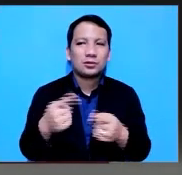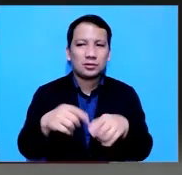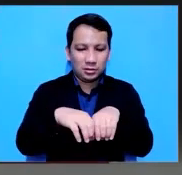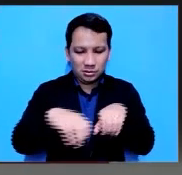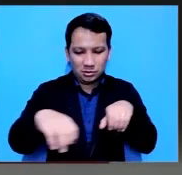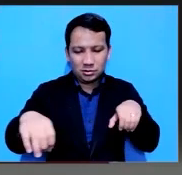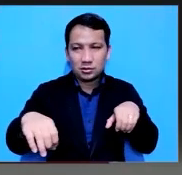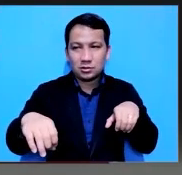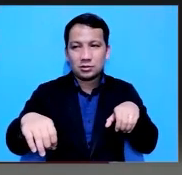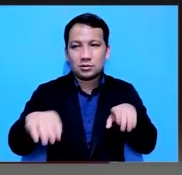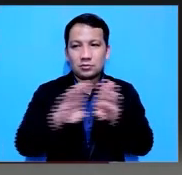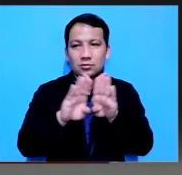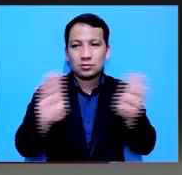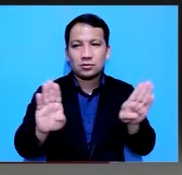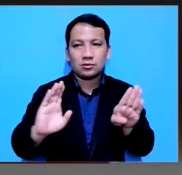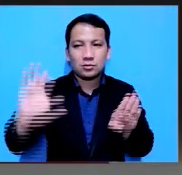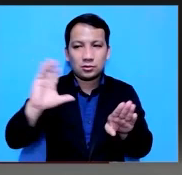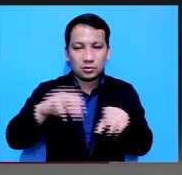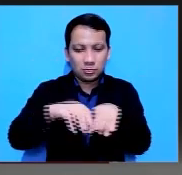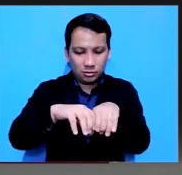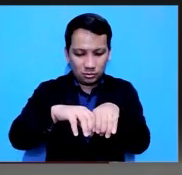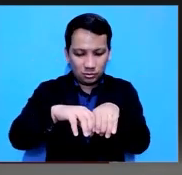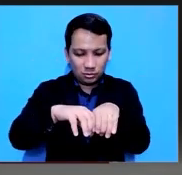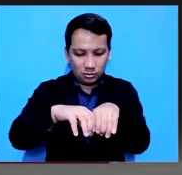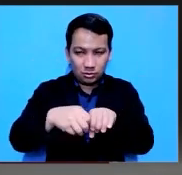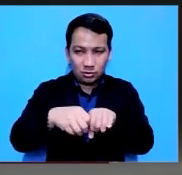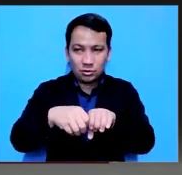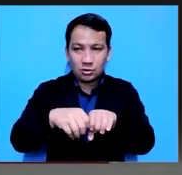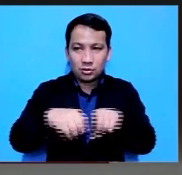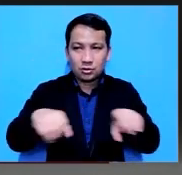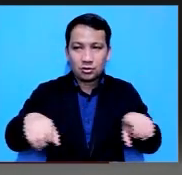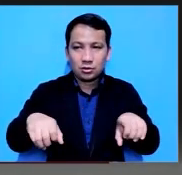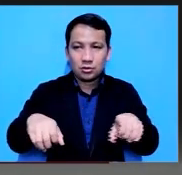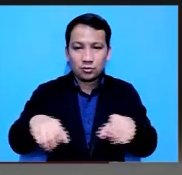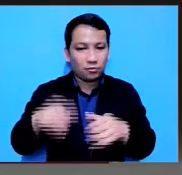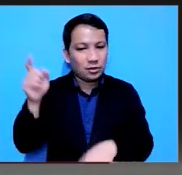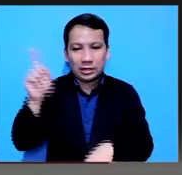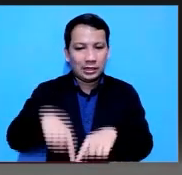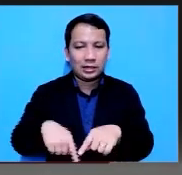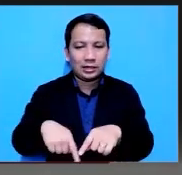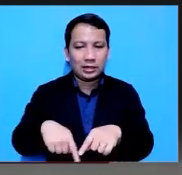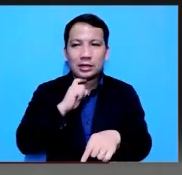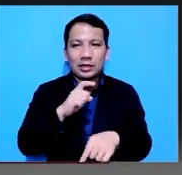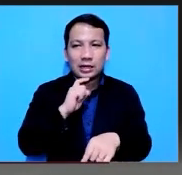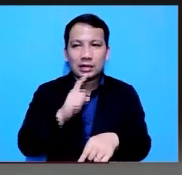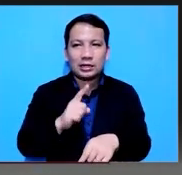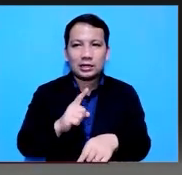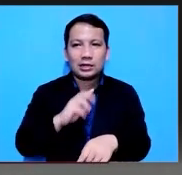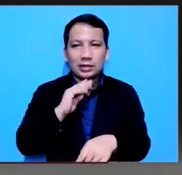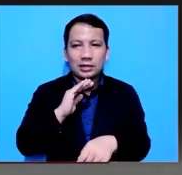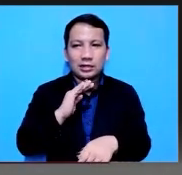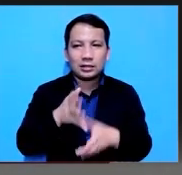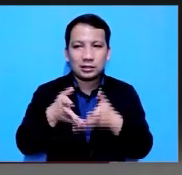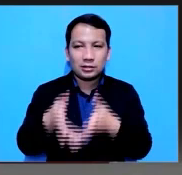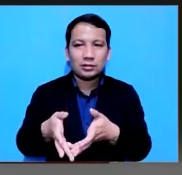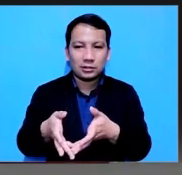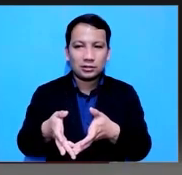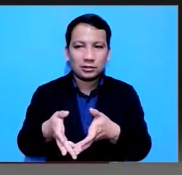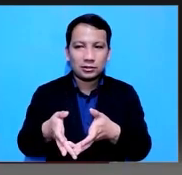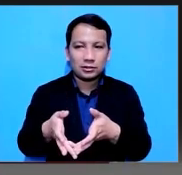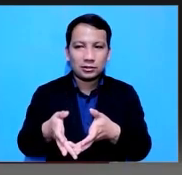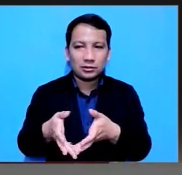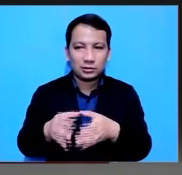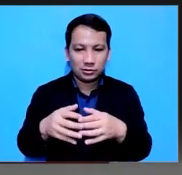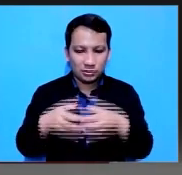binuksan namin yun, yung tubo, wala na yung bakal. Pinalawang na, ang naiwan na lang yung simento na humahawak